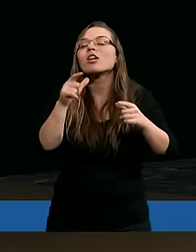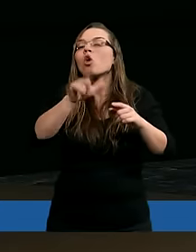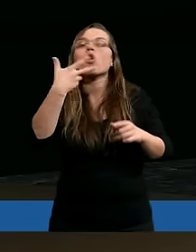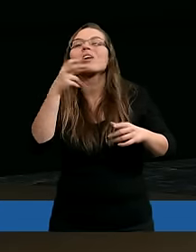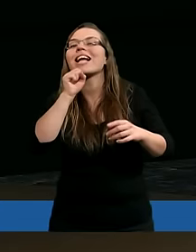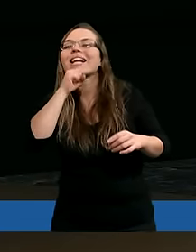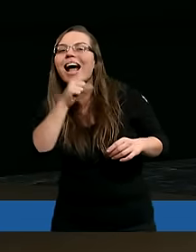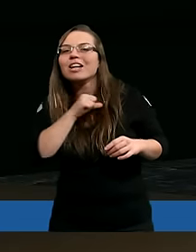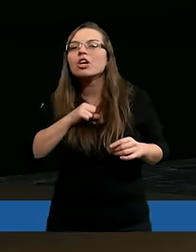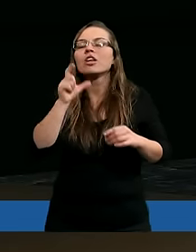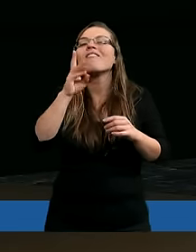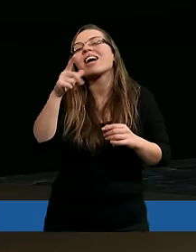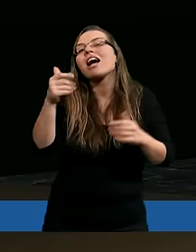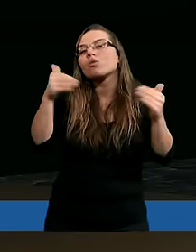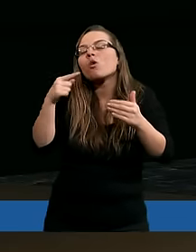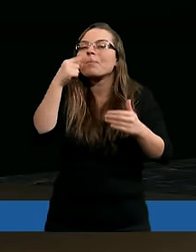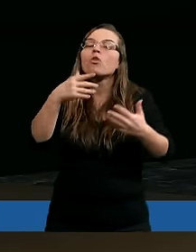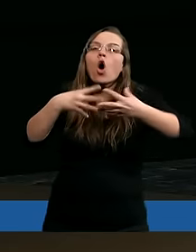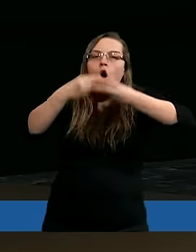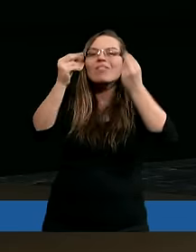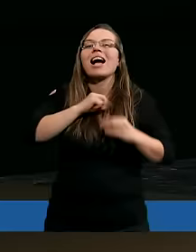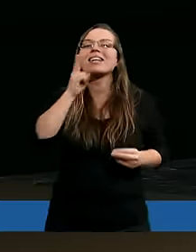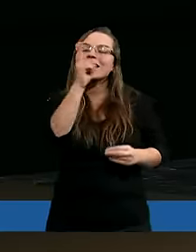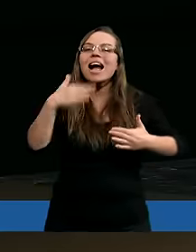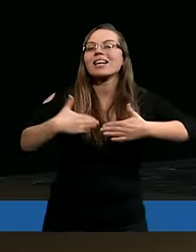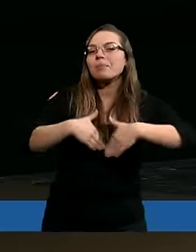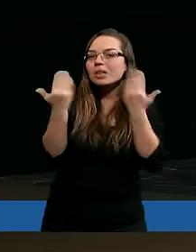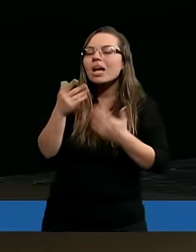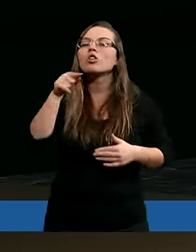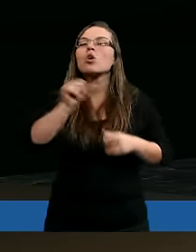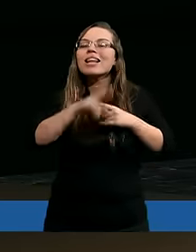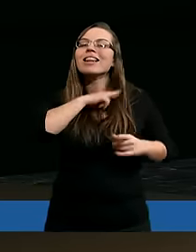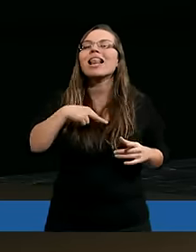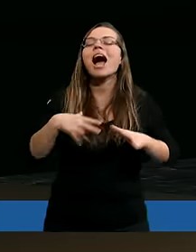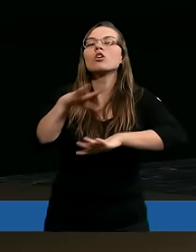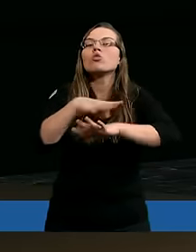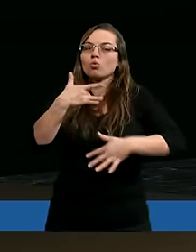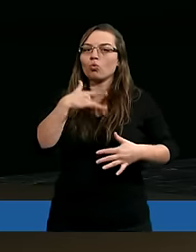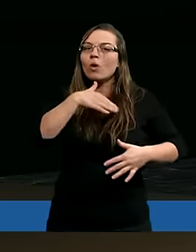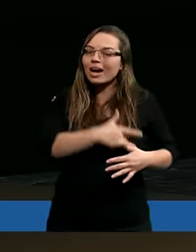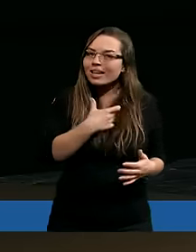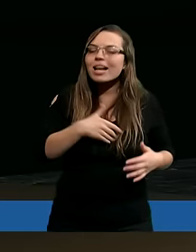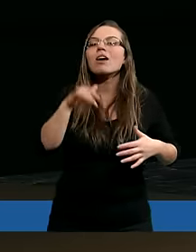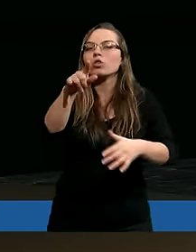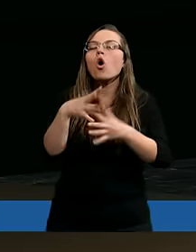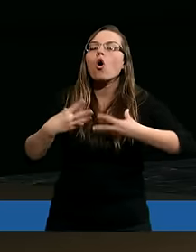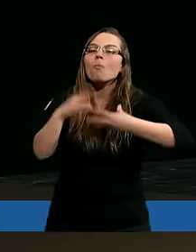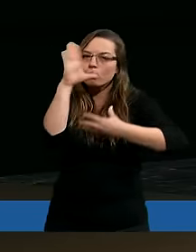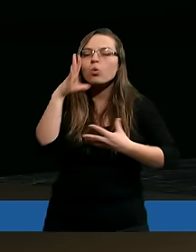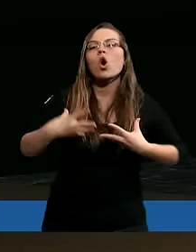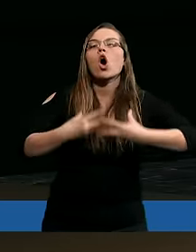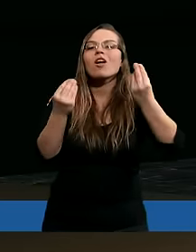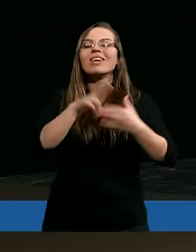co wręcz, można powiedzieć, rozwija się z każdym dniem, to jest właśnie nasz duch. I to Pan Bóg rozwija w nas każdego